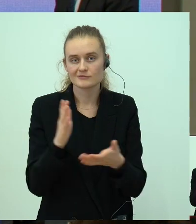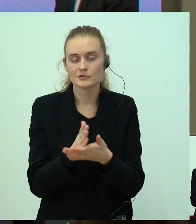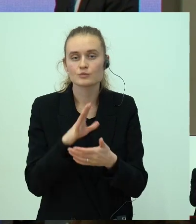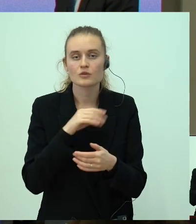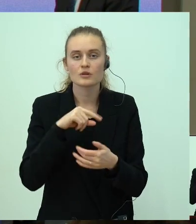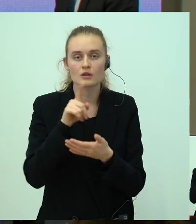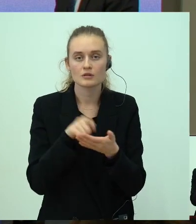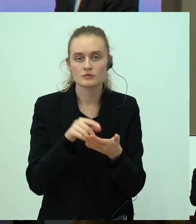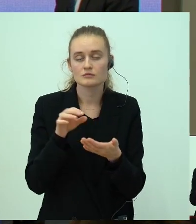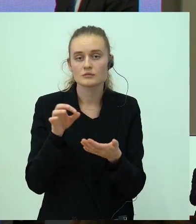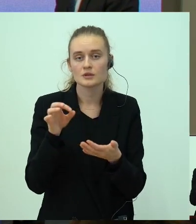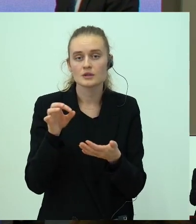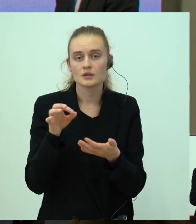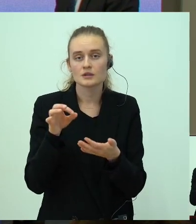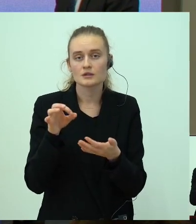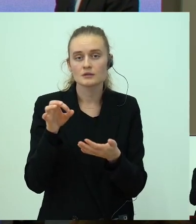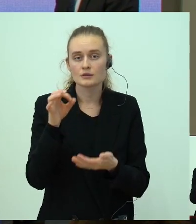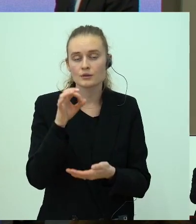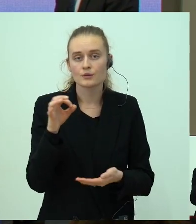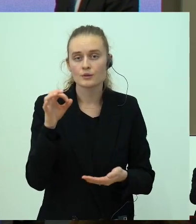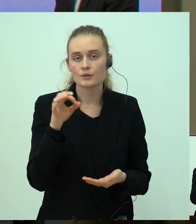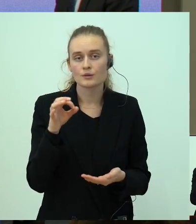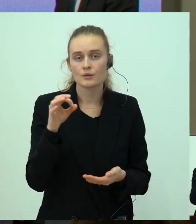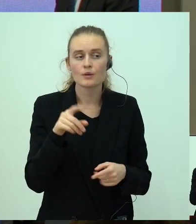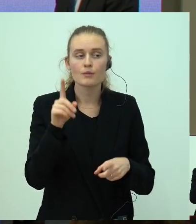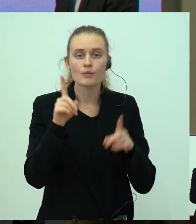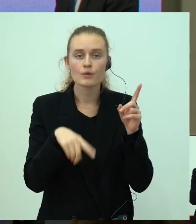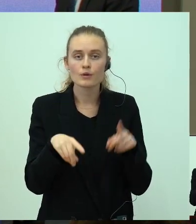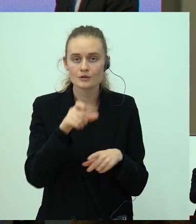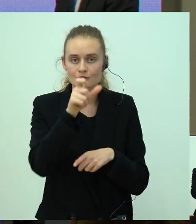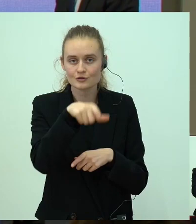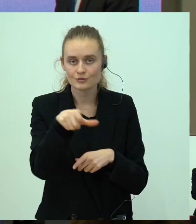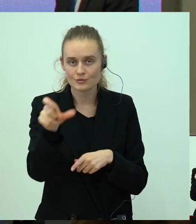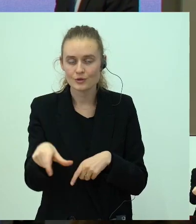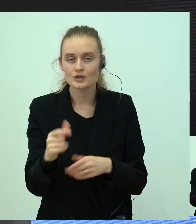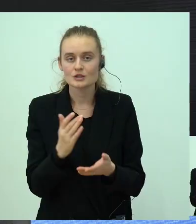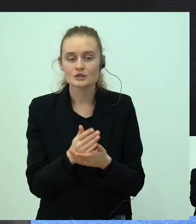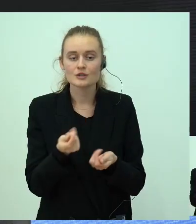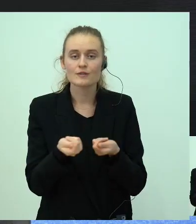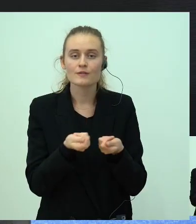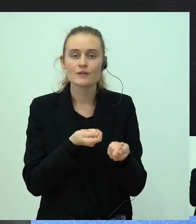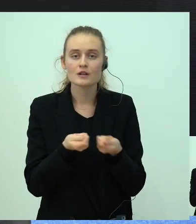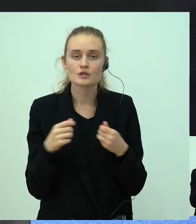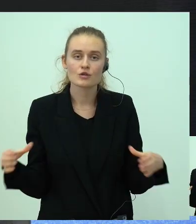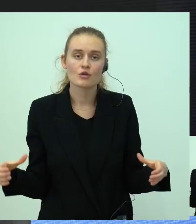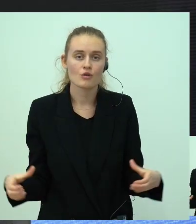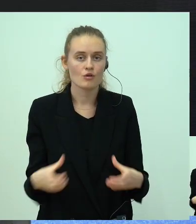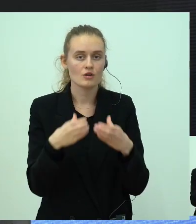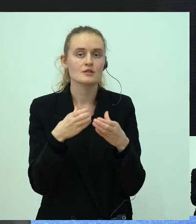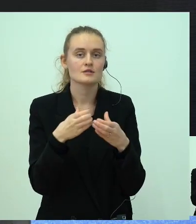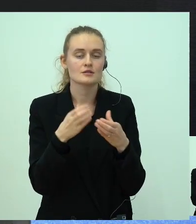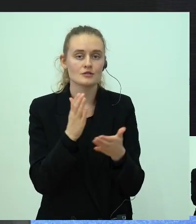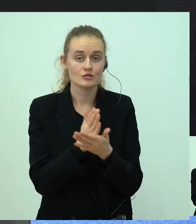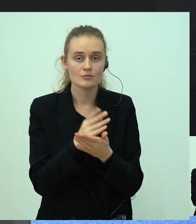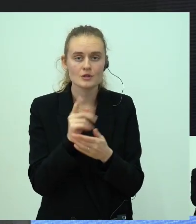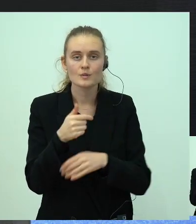pat būtų susiję ir su politikais. Čia yra valdančiosios koalicijos atstovai, bet aš ko gero pradėčiau